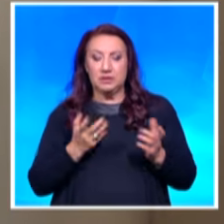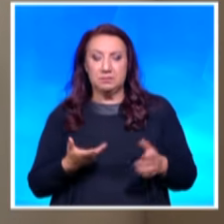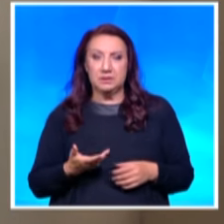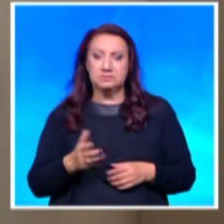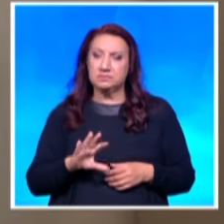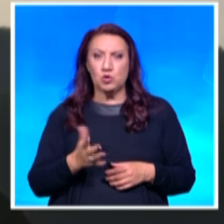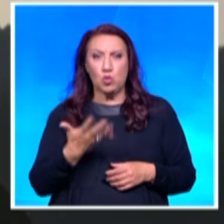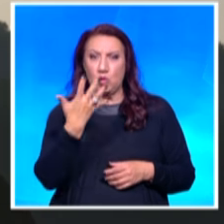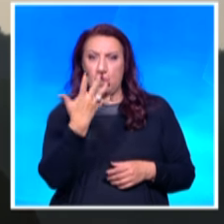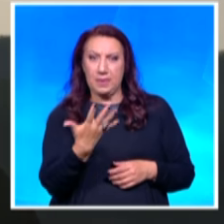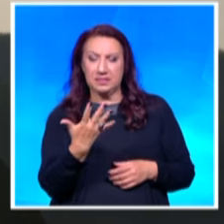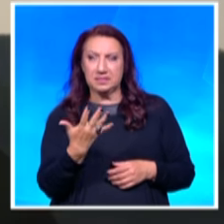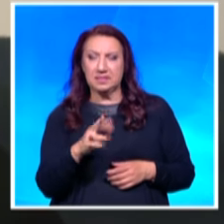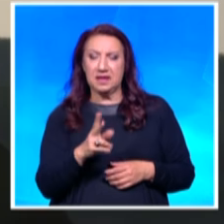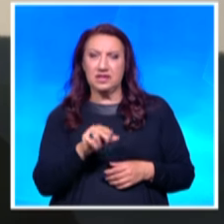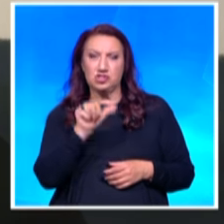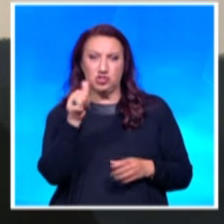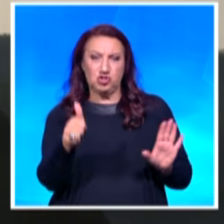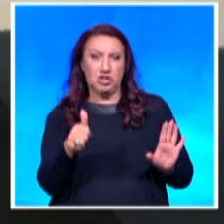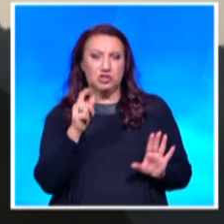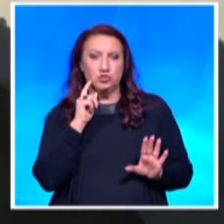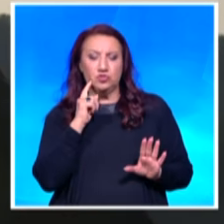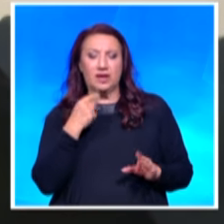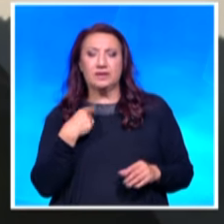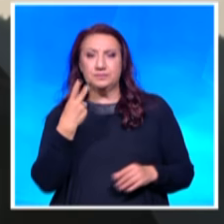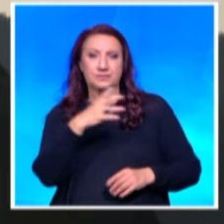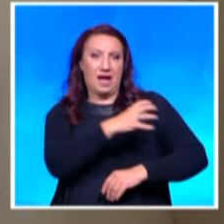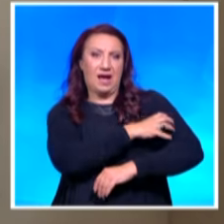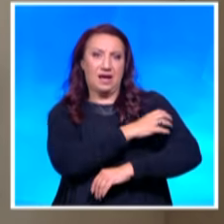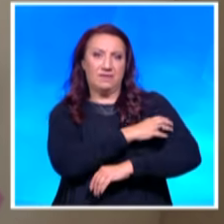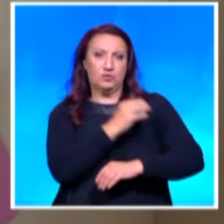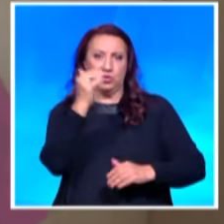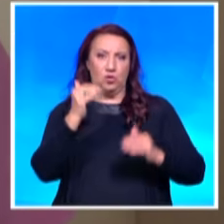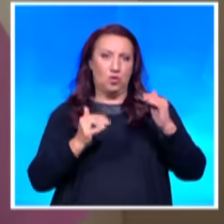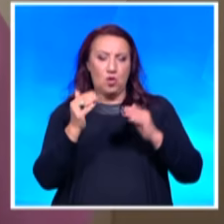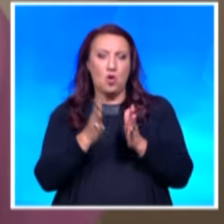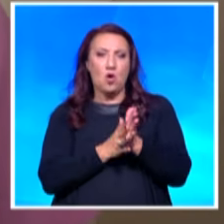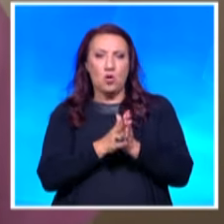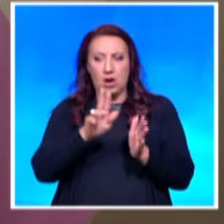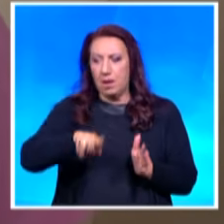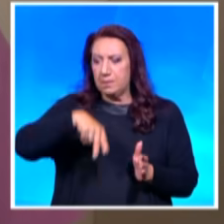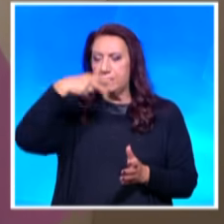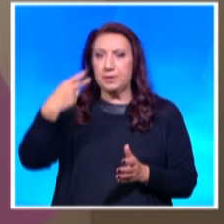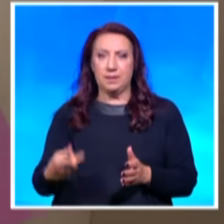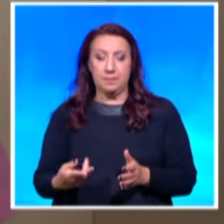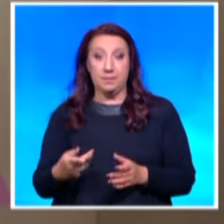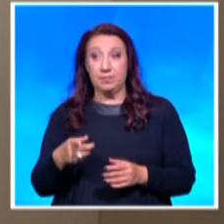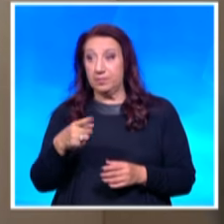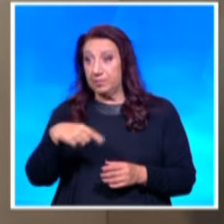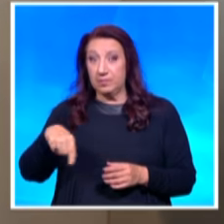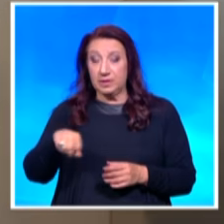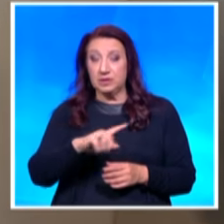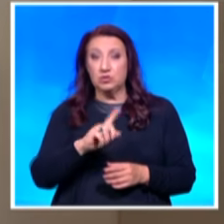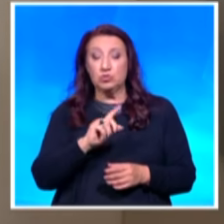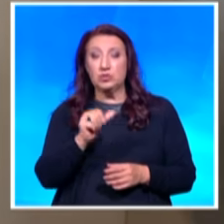5-6 имаме такива. Колебания в стойностите на артериалното налягане. Често хората колабират, особено тези, които не